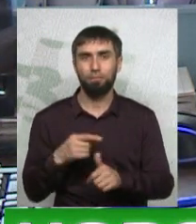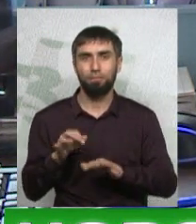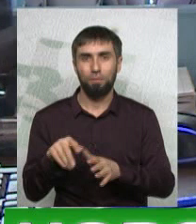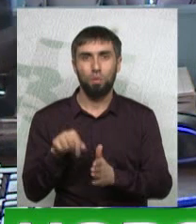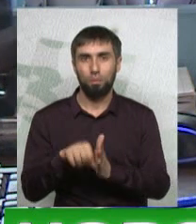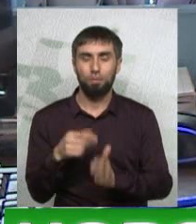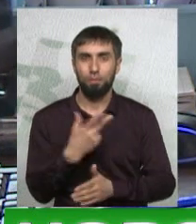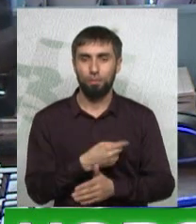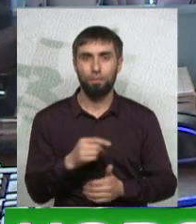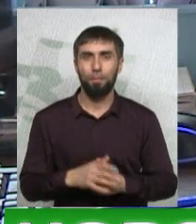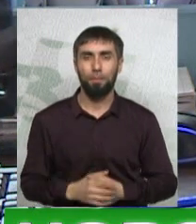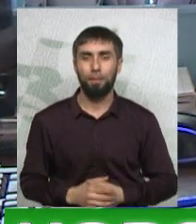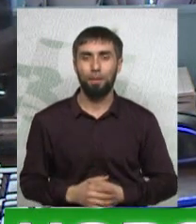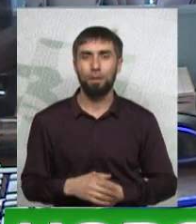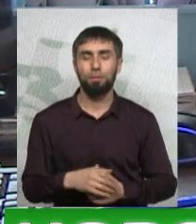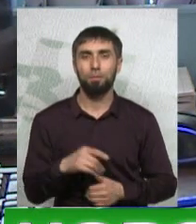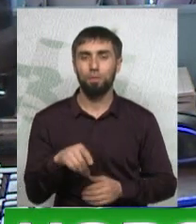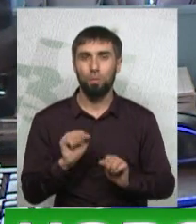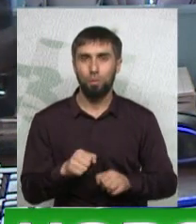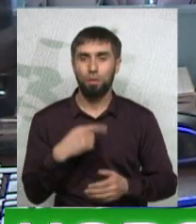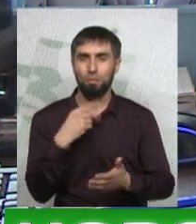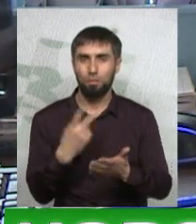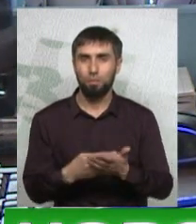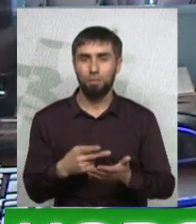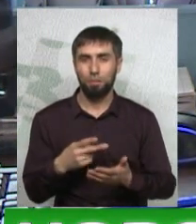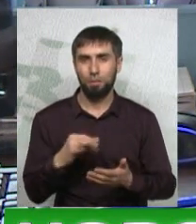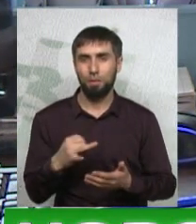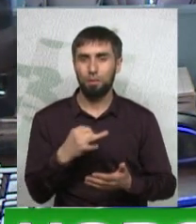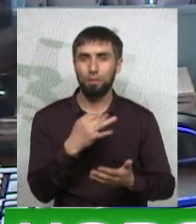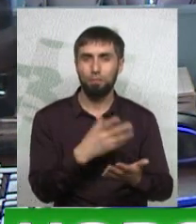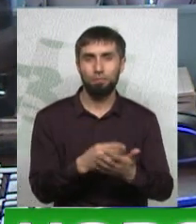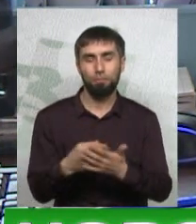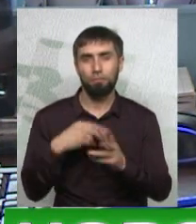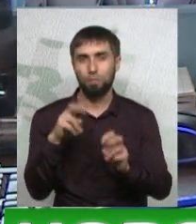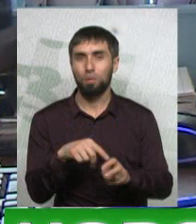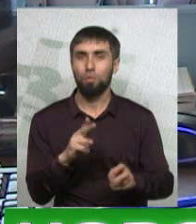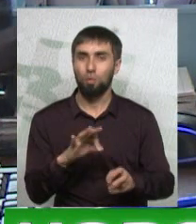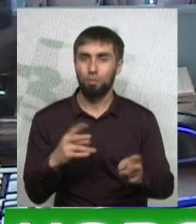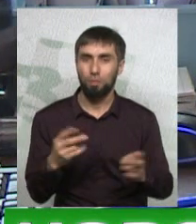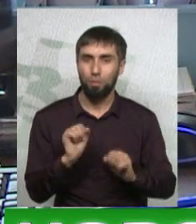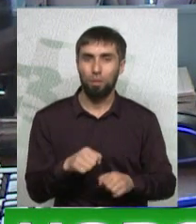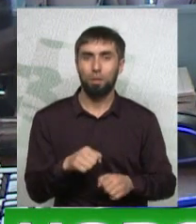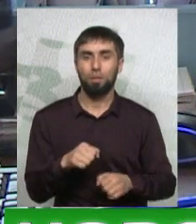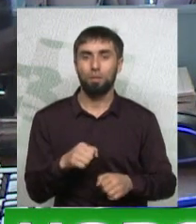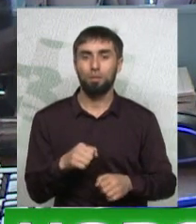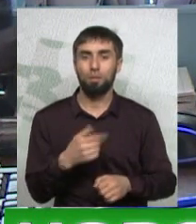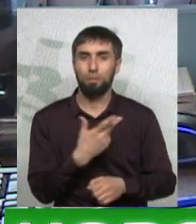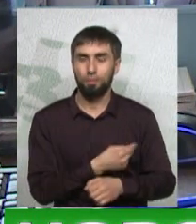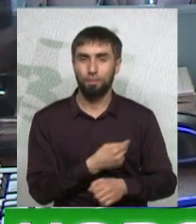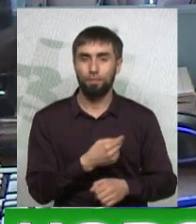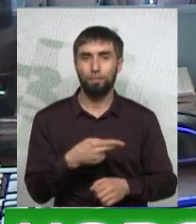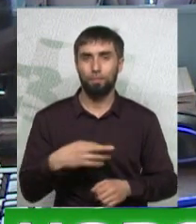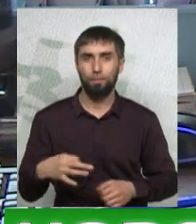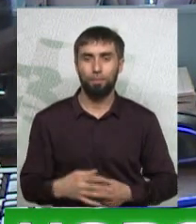можно ставить как в виде пентоксима, то есть мы тоже смотрим непосредственно индивидуально, то есть если кому-то подлежит ревакцинация именно